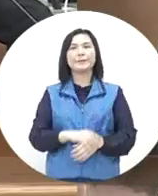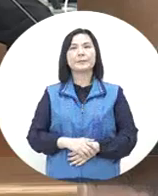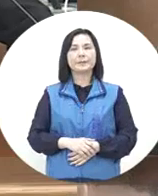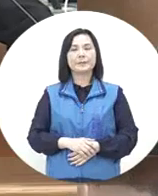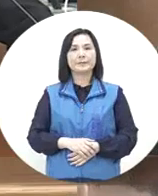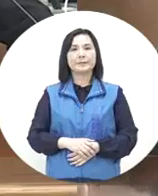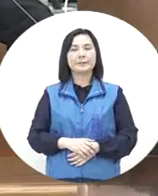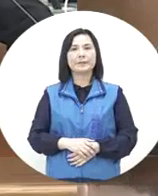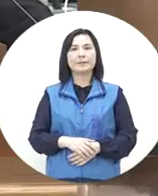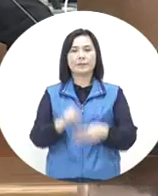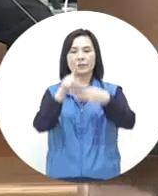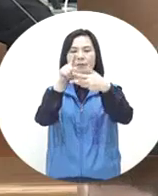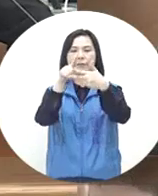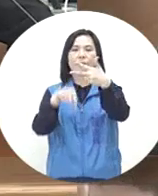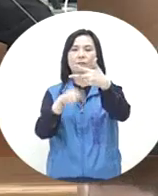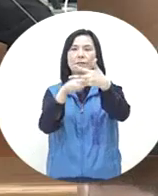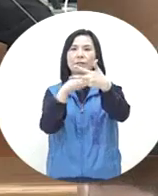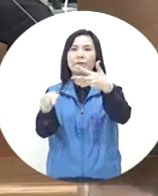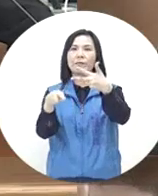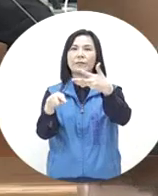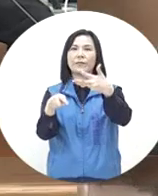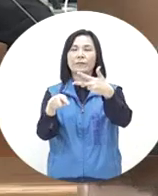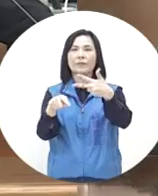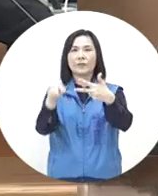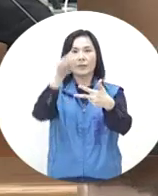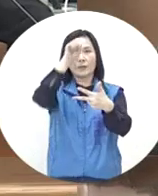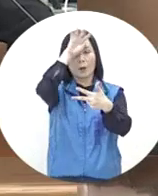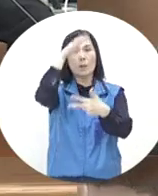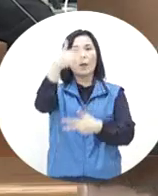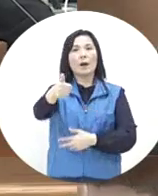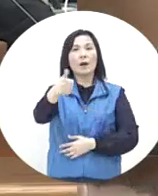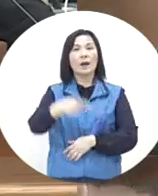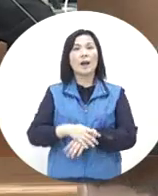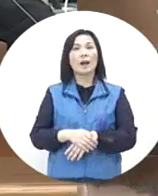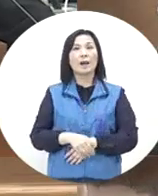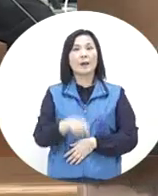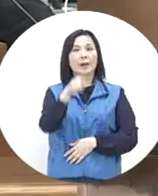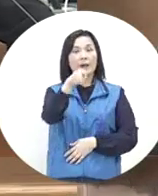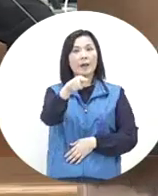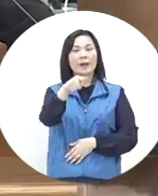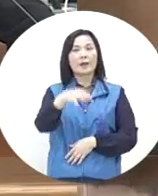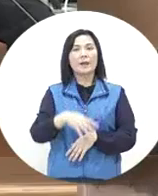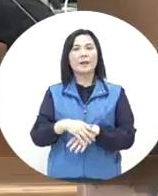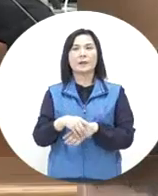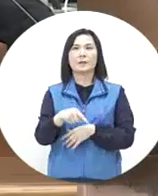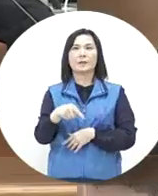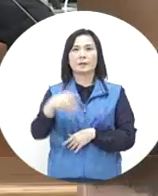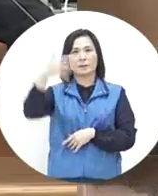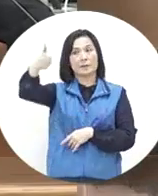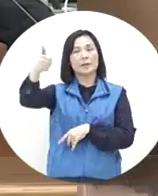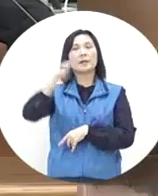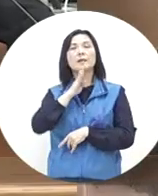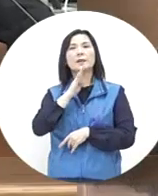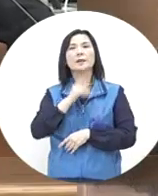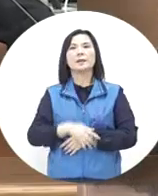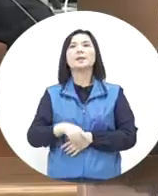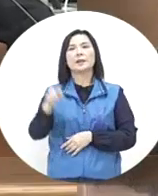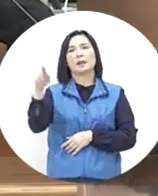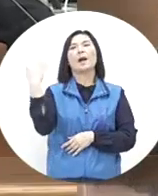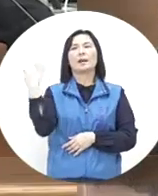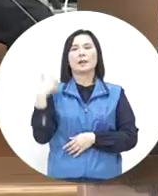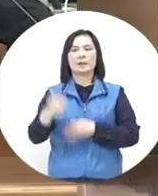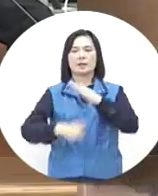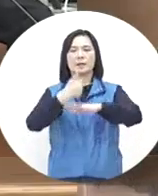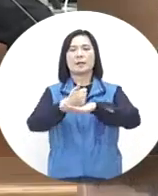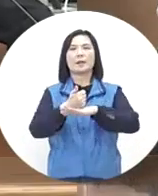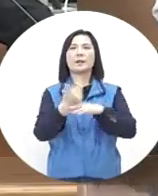的朱主席。诶，是算你的老长官吗？ 主席曾经当过新北市市长，我当过